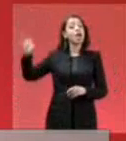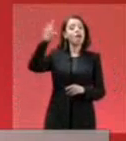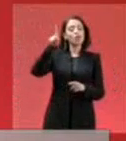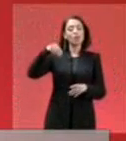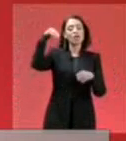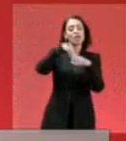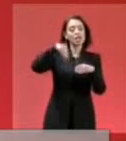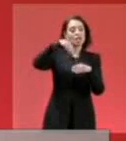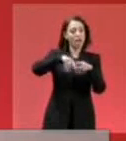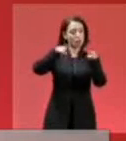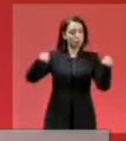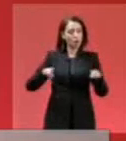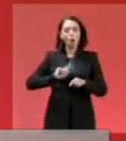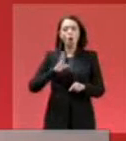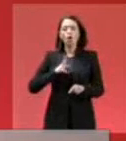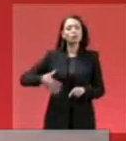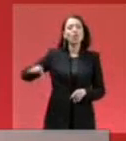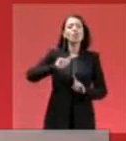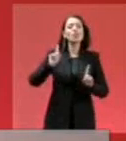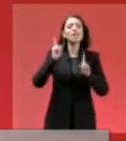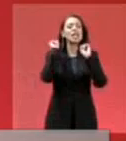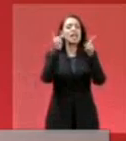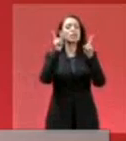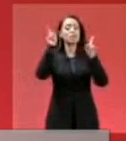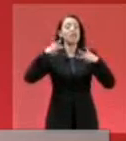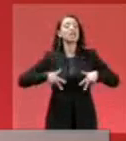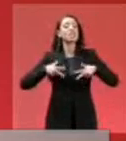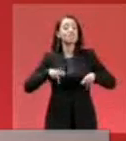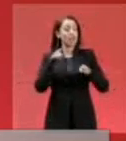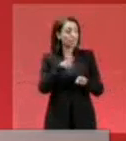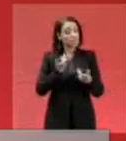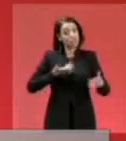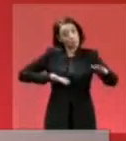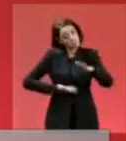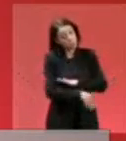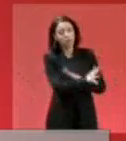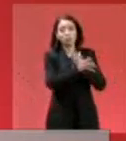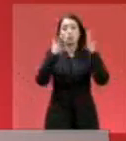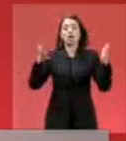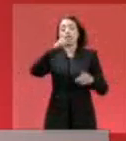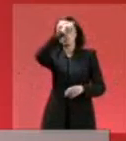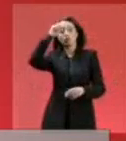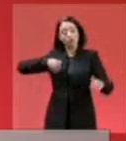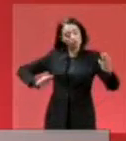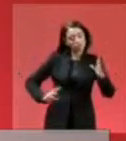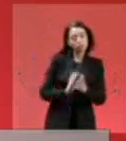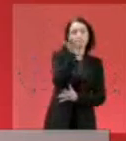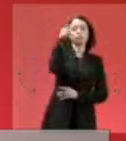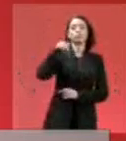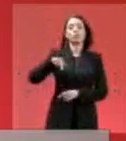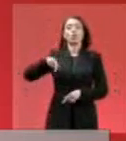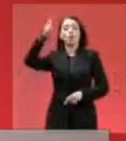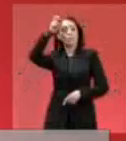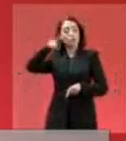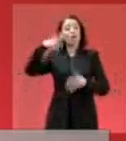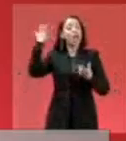κάλπη, ο λαός δεν έχει να τιμωρήσει μια κυβέρνηση, γιατί η κυβέρνηση πέρασε τις μεγάλες δυσκολίες και έβγαλε τη χώρα από τα μνημόνια, αλλά